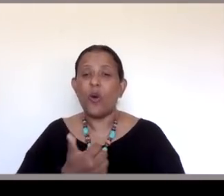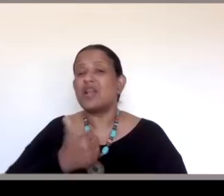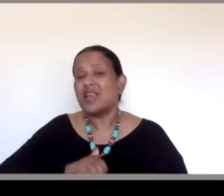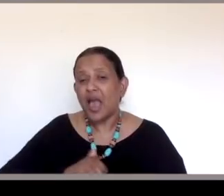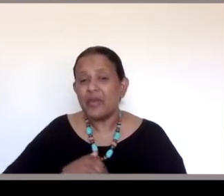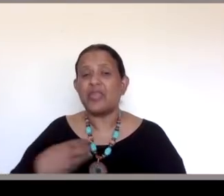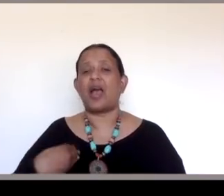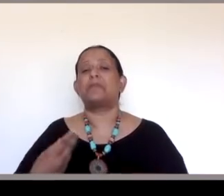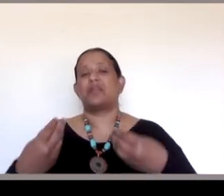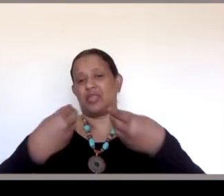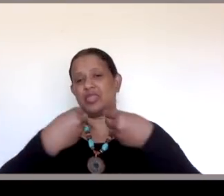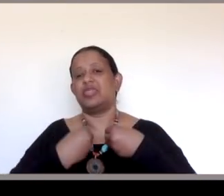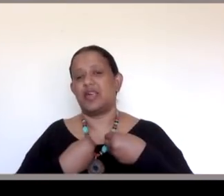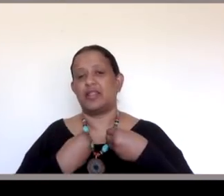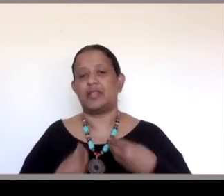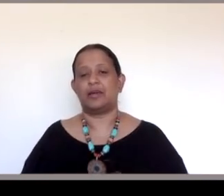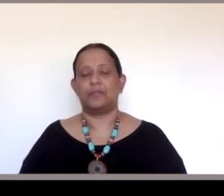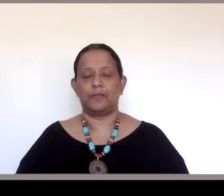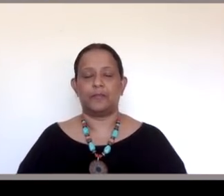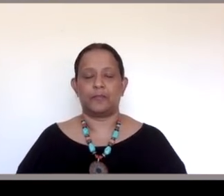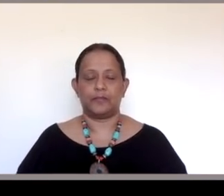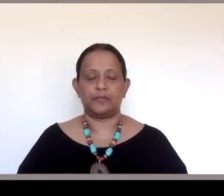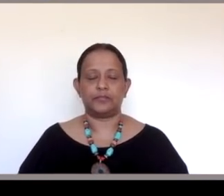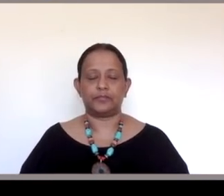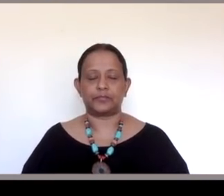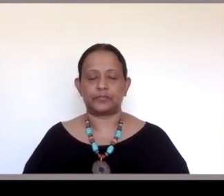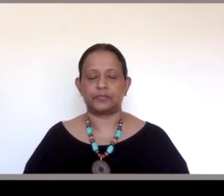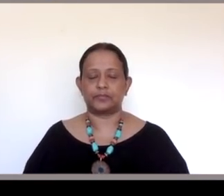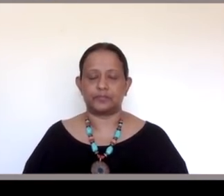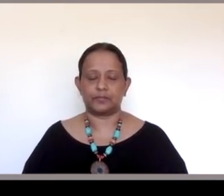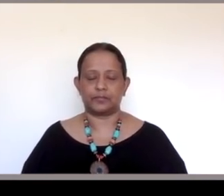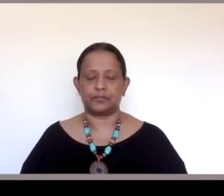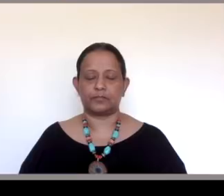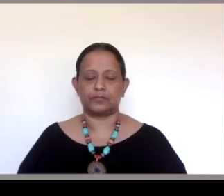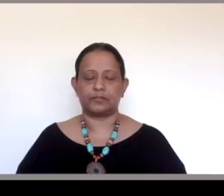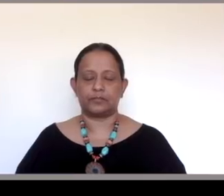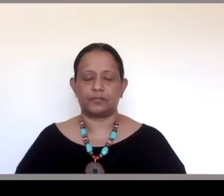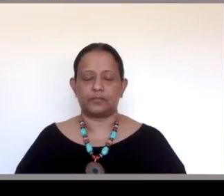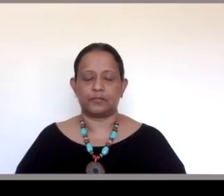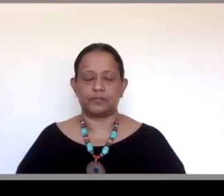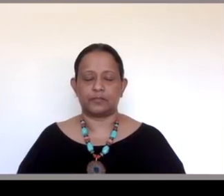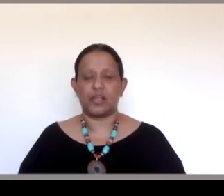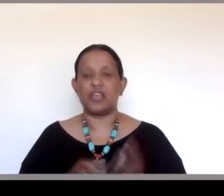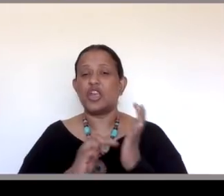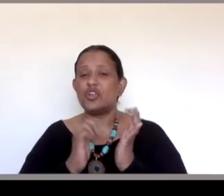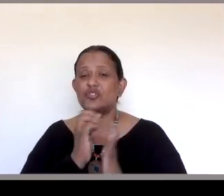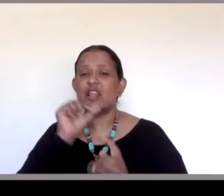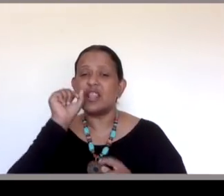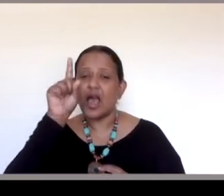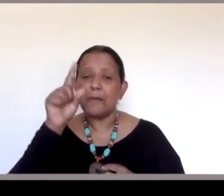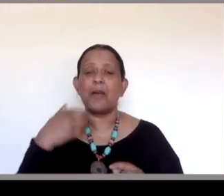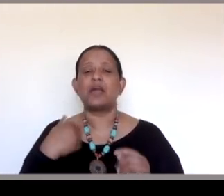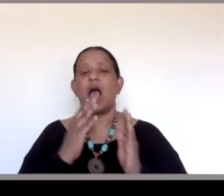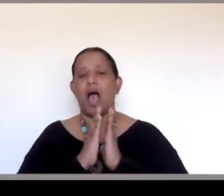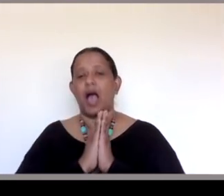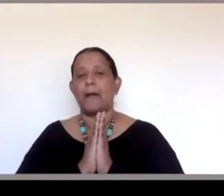உம்முடைய விருப்பத்தை இந்த வருடத்திலும் எங்கள் வாழ்க்கையில் தெளிவாக செய்வீராக இயேசு கிறிஸ்து வஹன்சிகே நாமே இயேசு கிறிஸ்துவின் நாமத்தில் ஆமென் ஆமென்